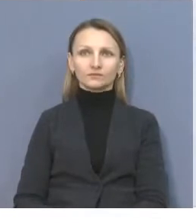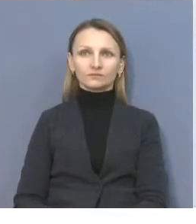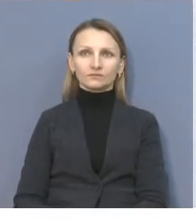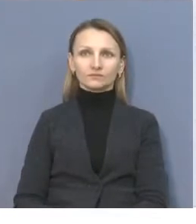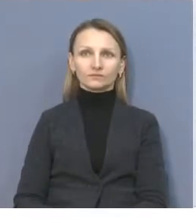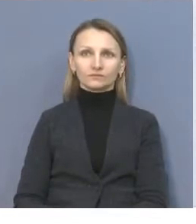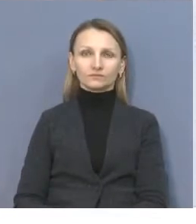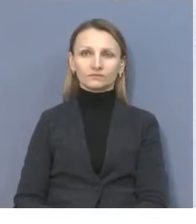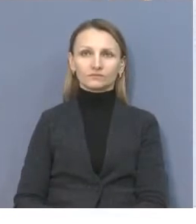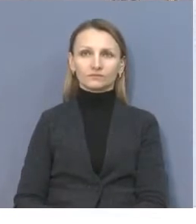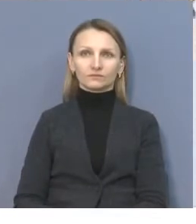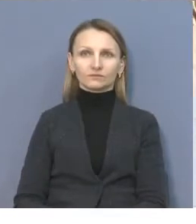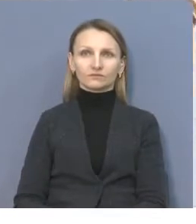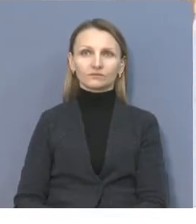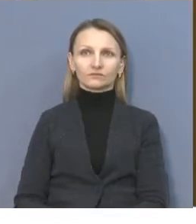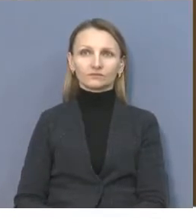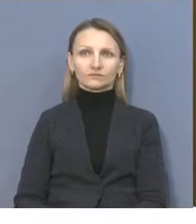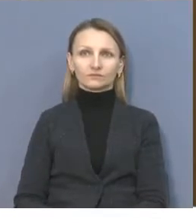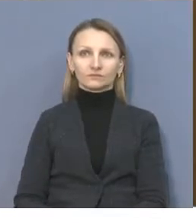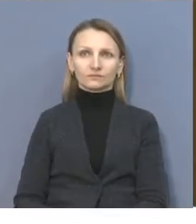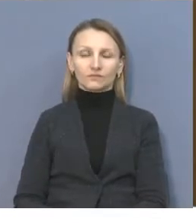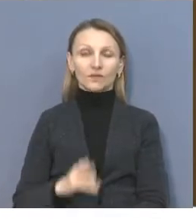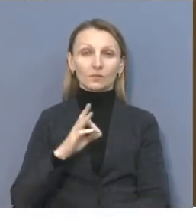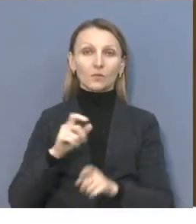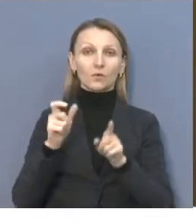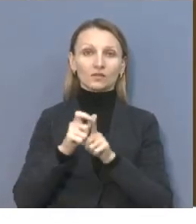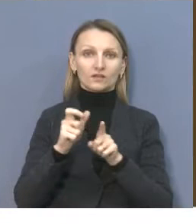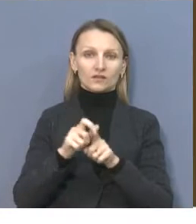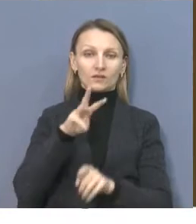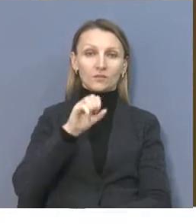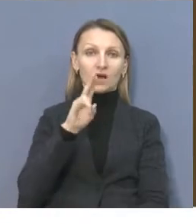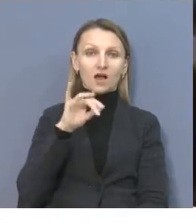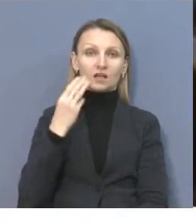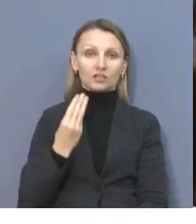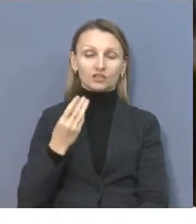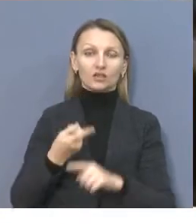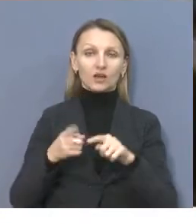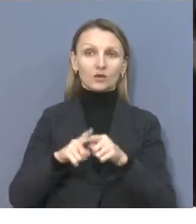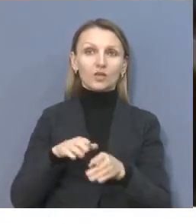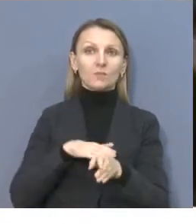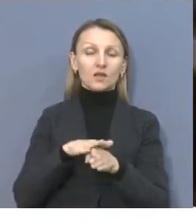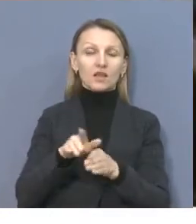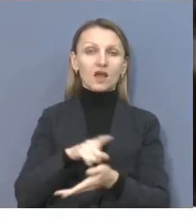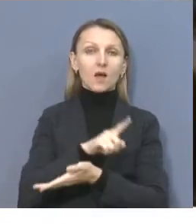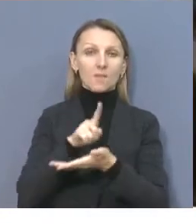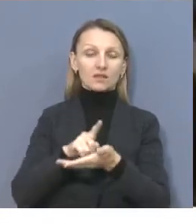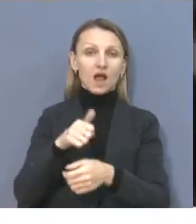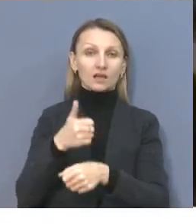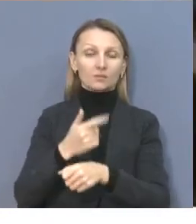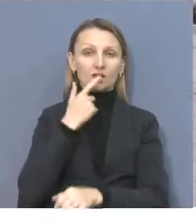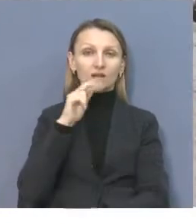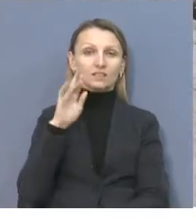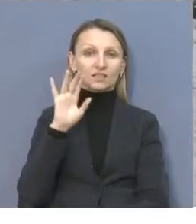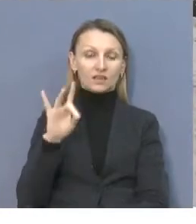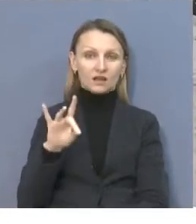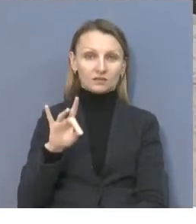бомбой и шныр сайта угол мэйбл по словам серикжан а махеша исполняющего на данный момент обязанности акима красноярского